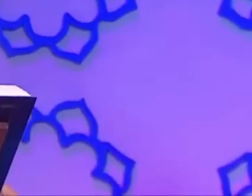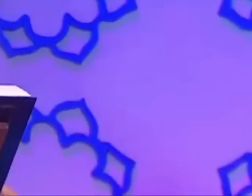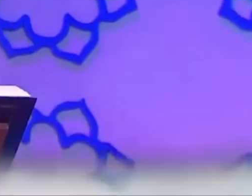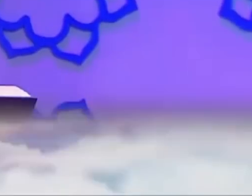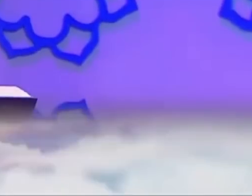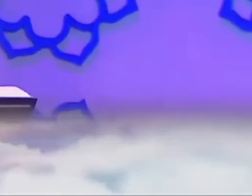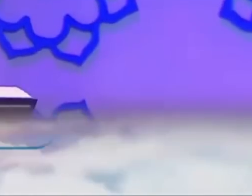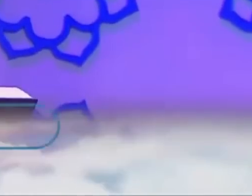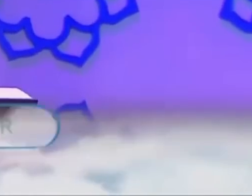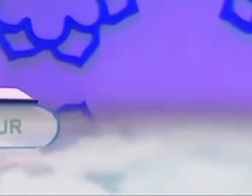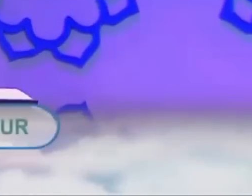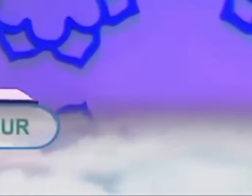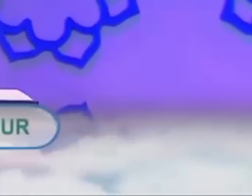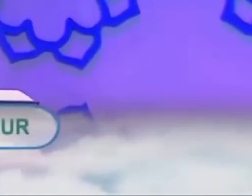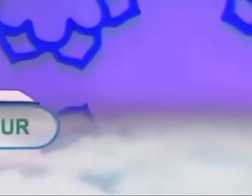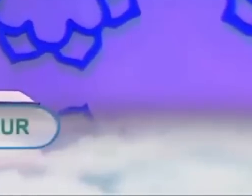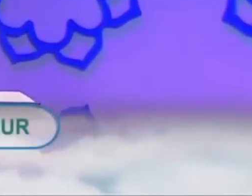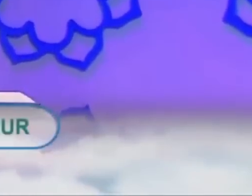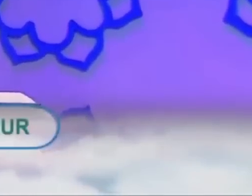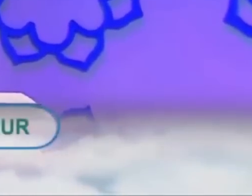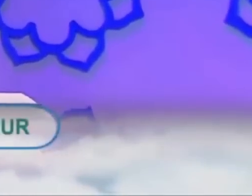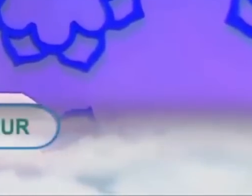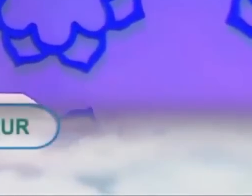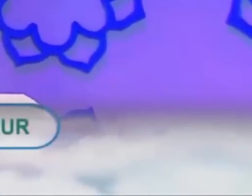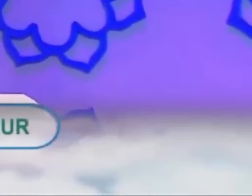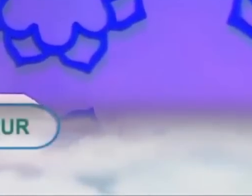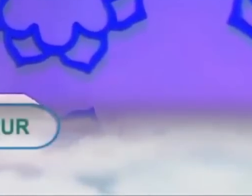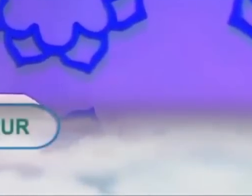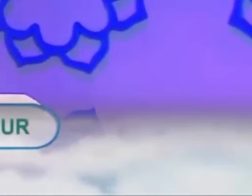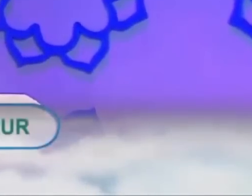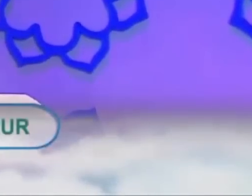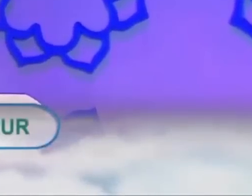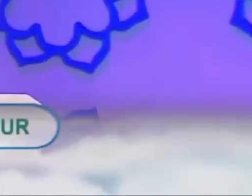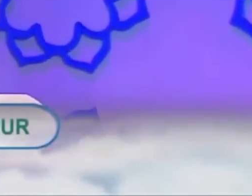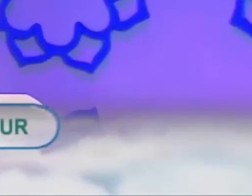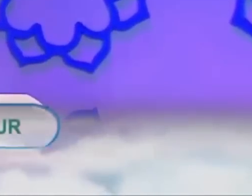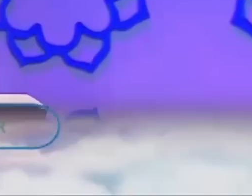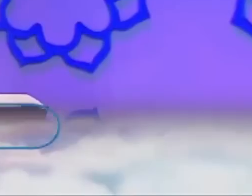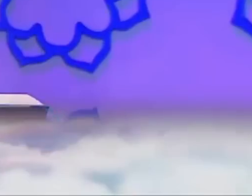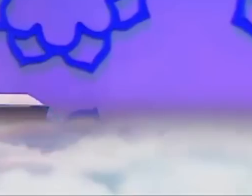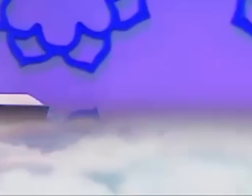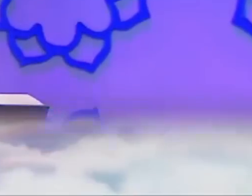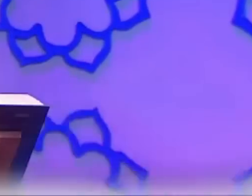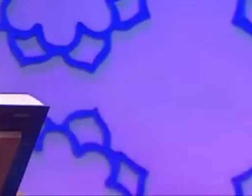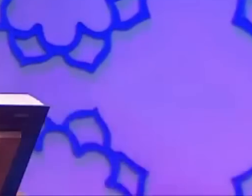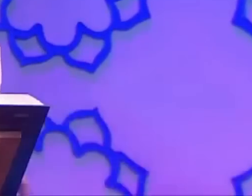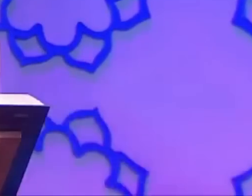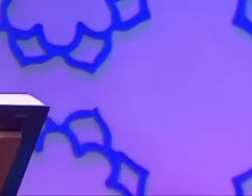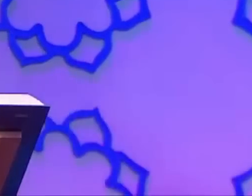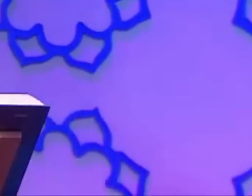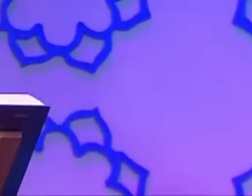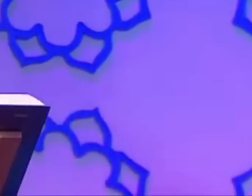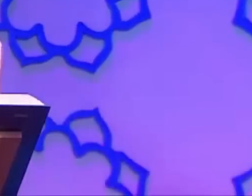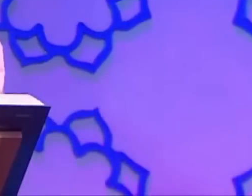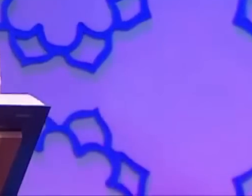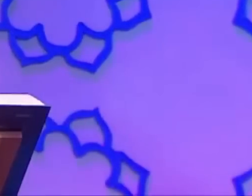ni, dia kata malam pertama pahala ni segini-gini kan. Betul. Tapi dulu kita tak berapa nak belajar sangat kan. Jadi kita dah tahu tentang kata